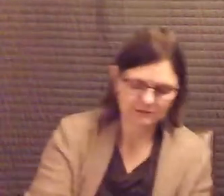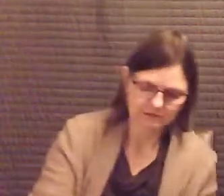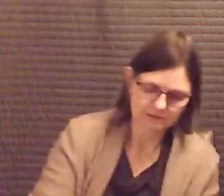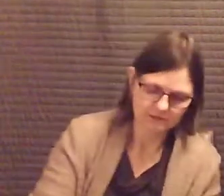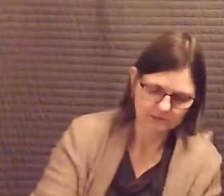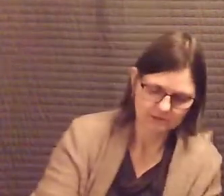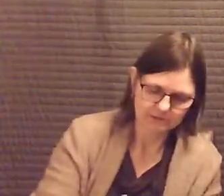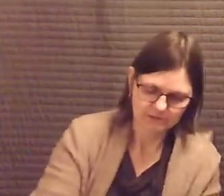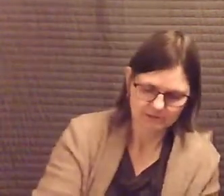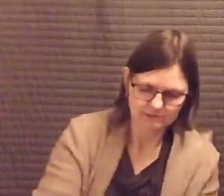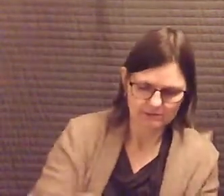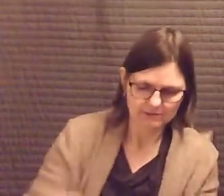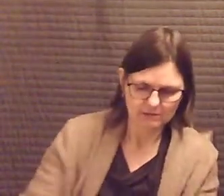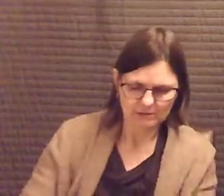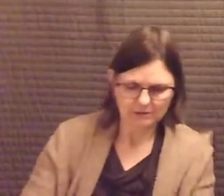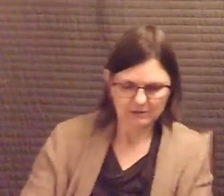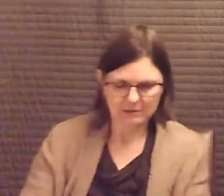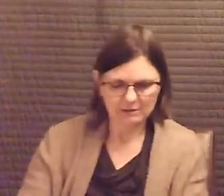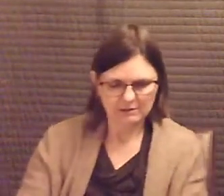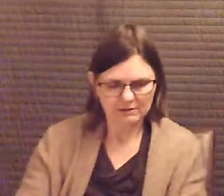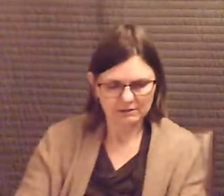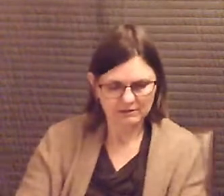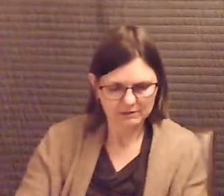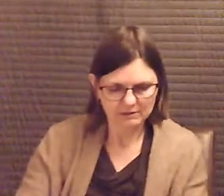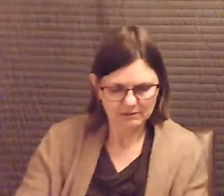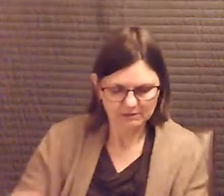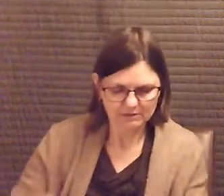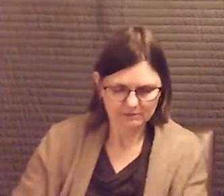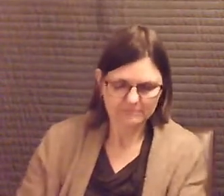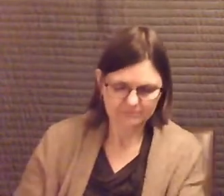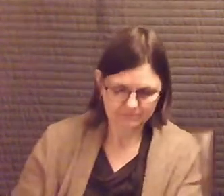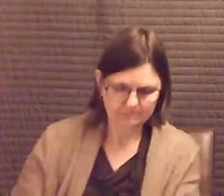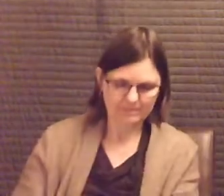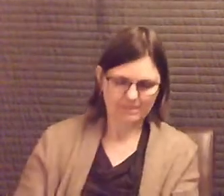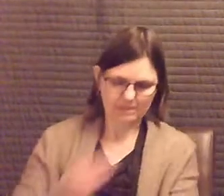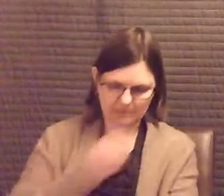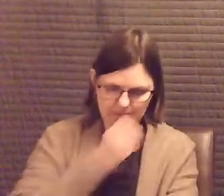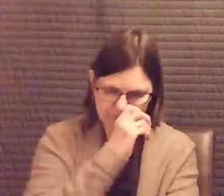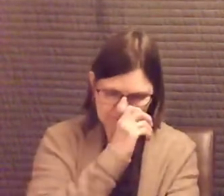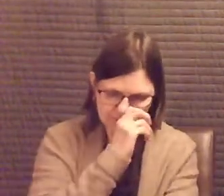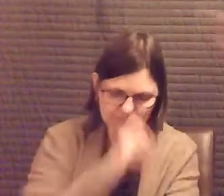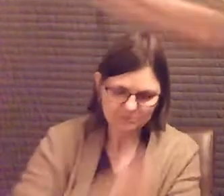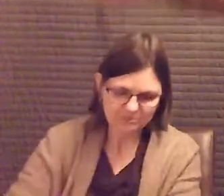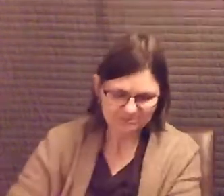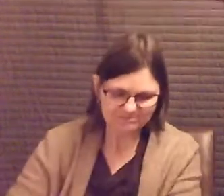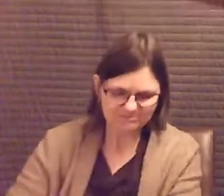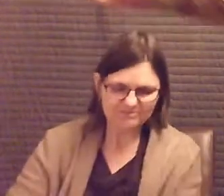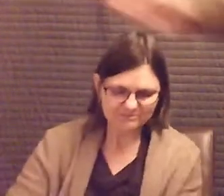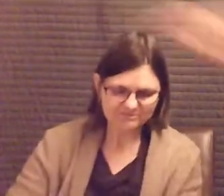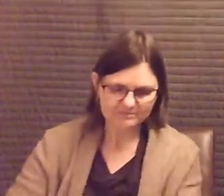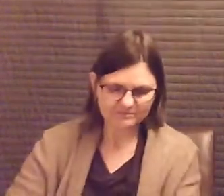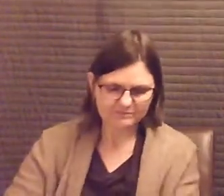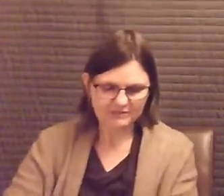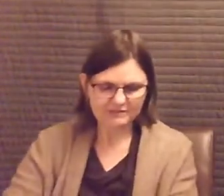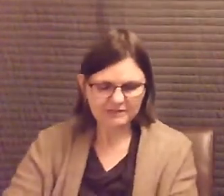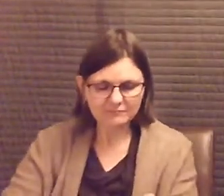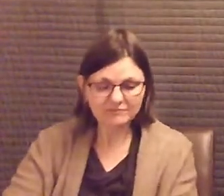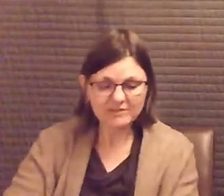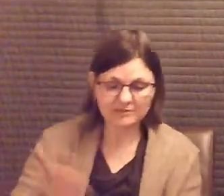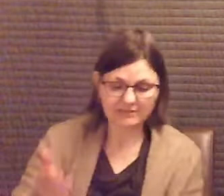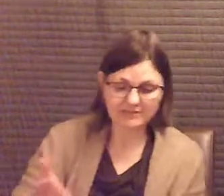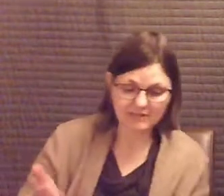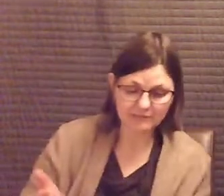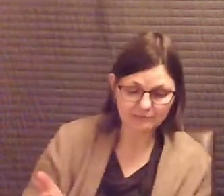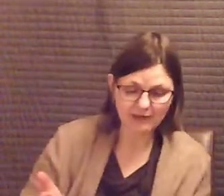2004 door verloren man de service of er om mee de service en het lijn strak verlieten de huis is zie je